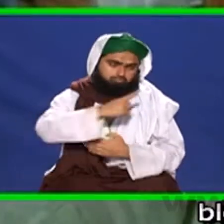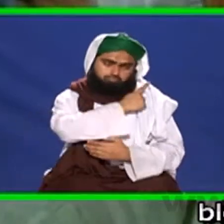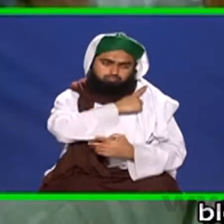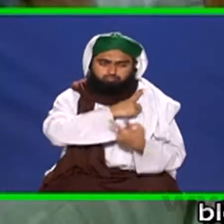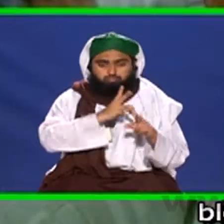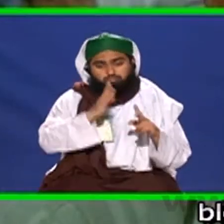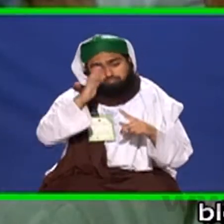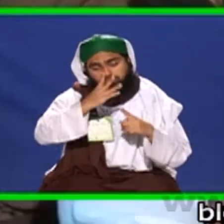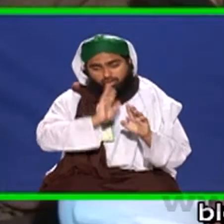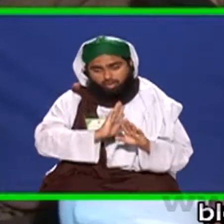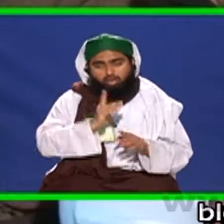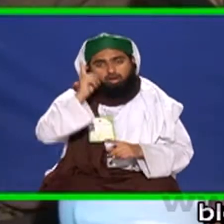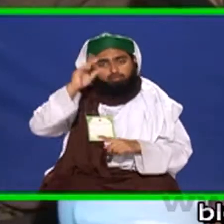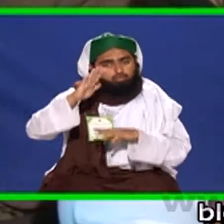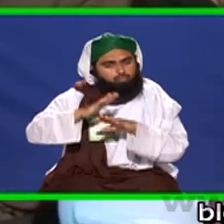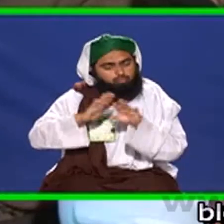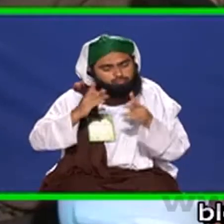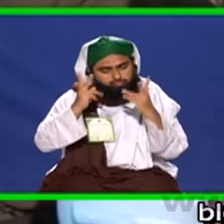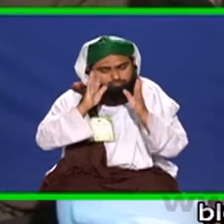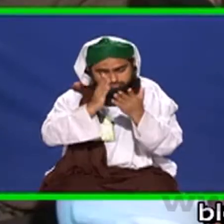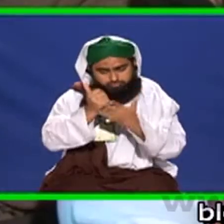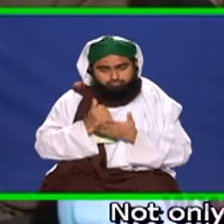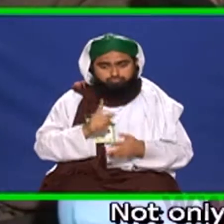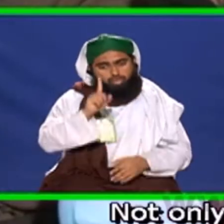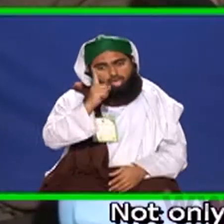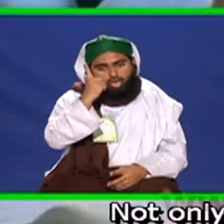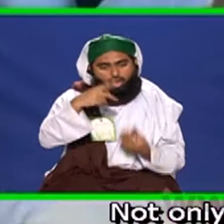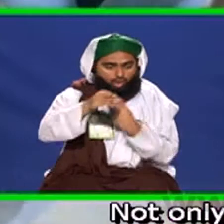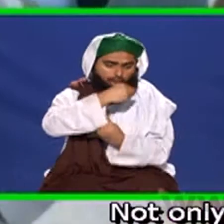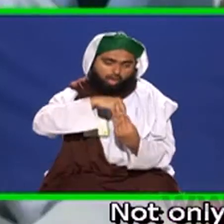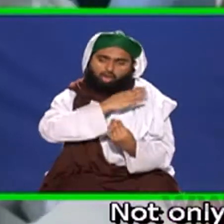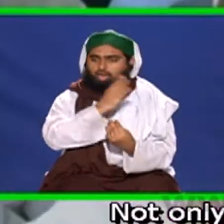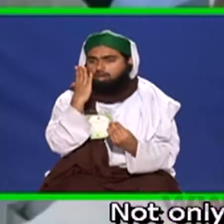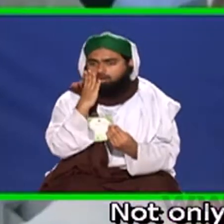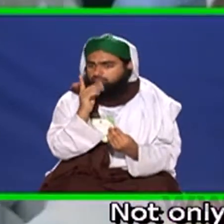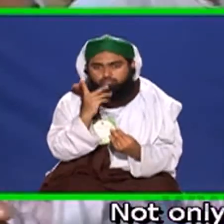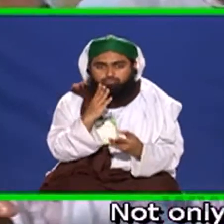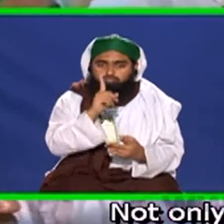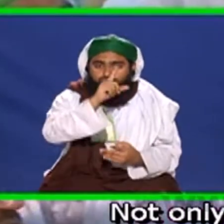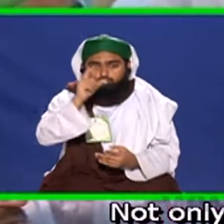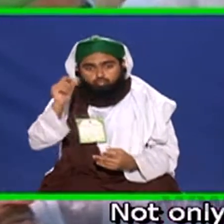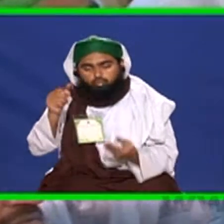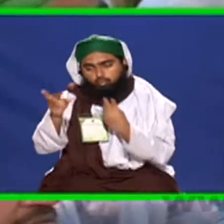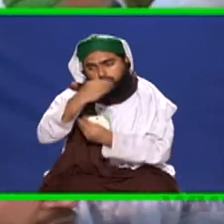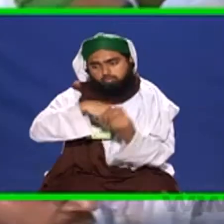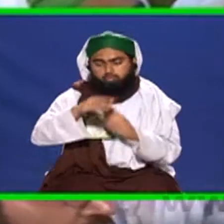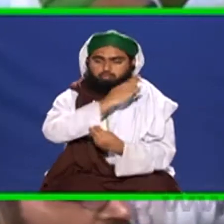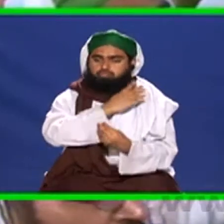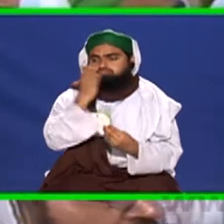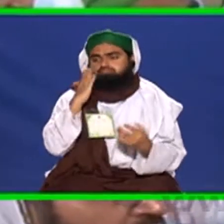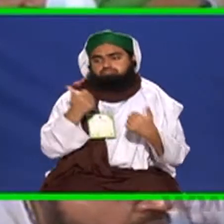کی رحمت ہم گناہ گاروں پر چھما رکھ رہی۔ تو ایک حج نہیں بلکہ 100 حج کا ثواب کس کے